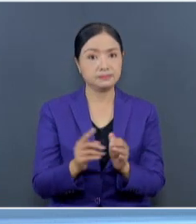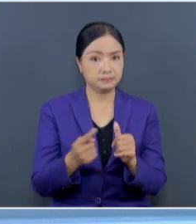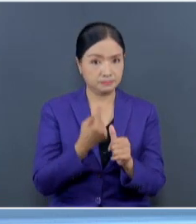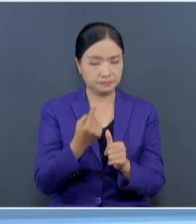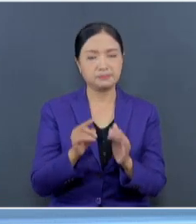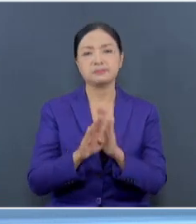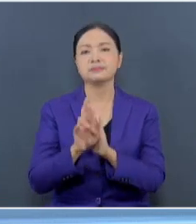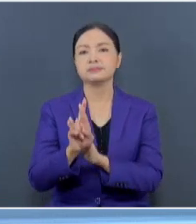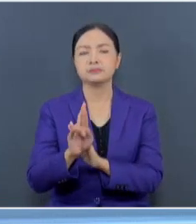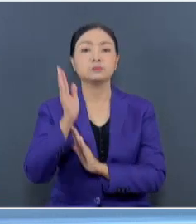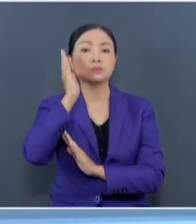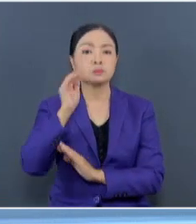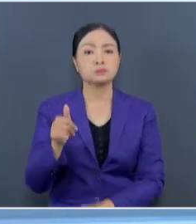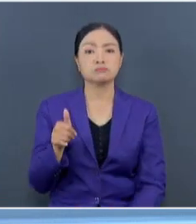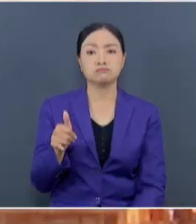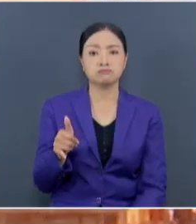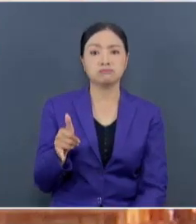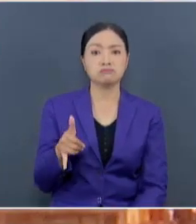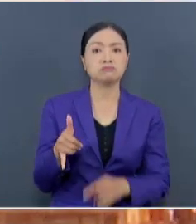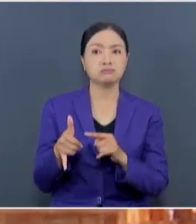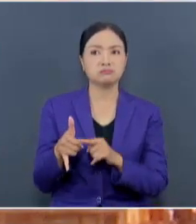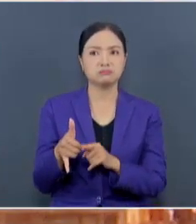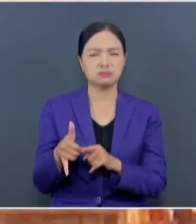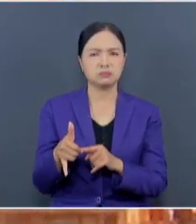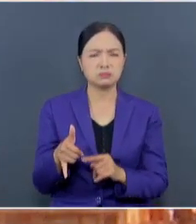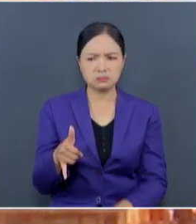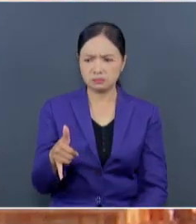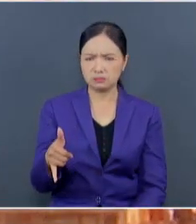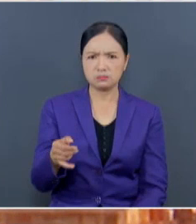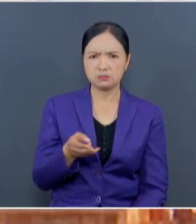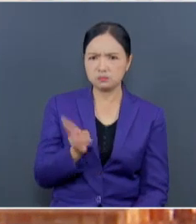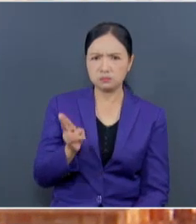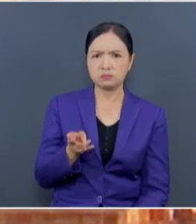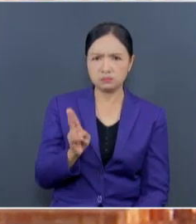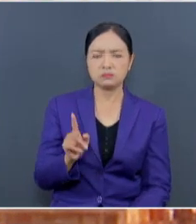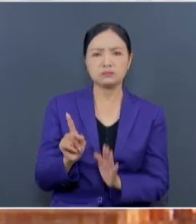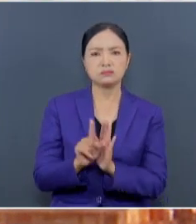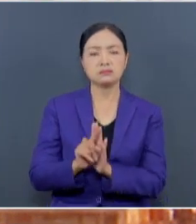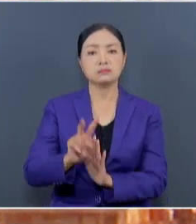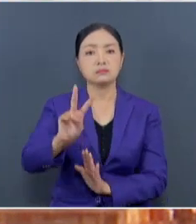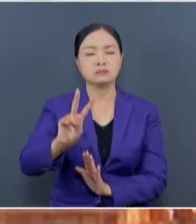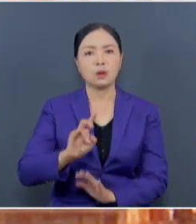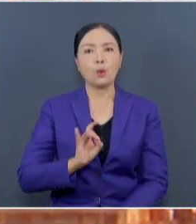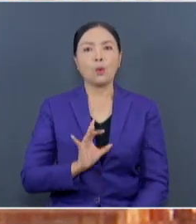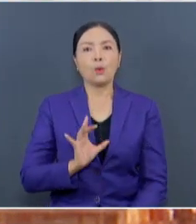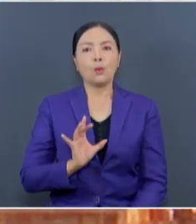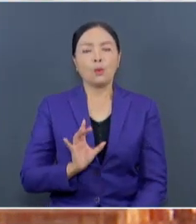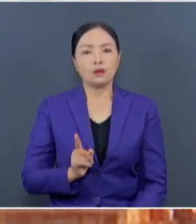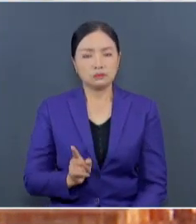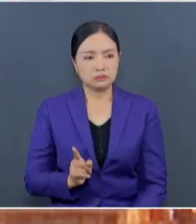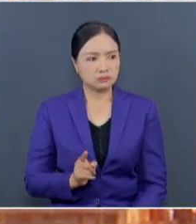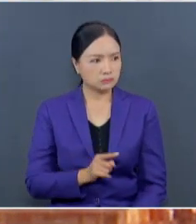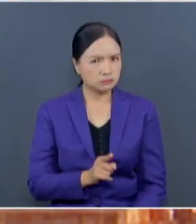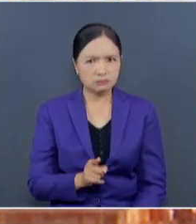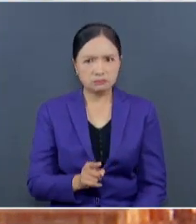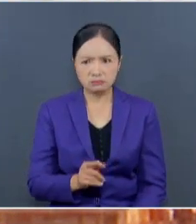ไปที่บุรีรัมย์ผู้ชายคนนี้ครับคุณผู้ชมฮะโดนยิงโดนยิงถึง 2ครั้งฮะรอดอย่างกับปาฏิหาริย์คนเลยบอก